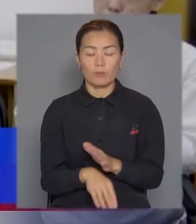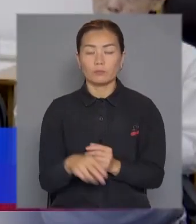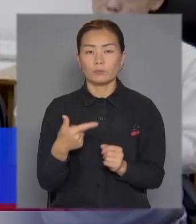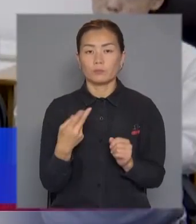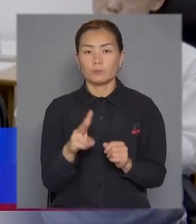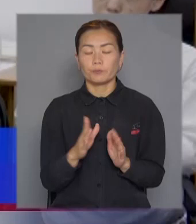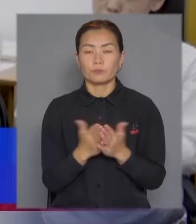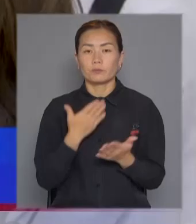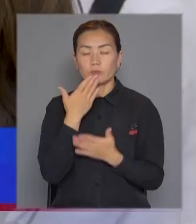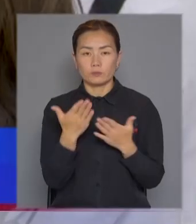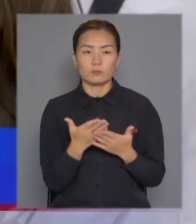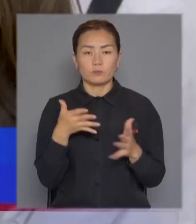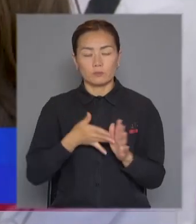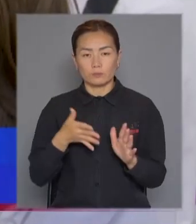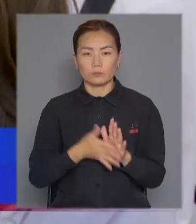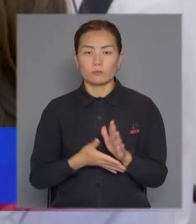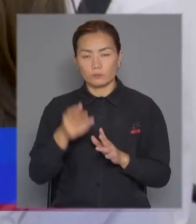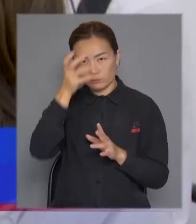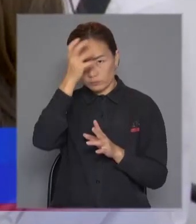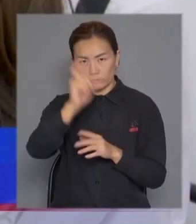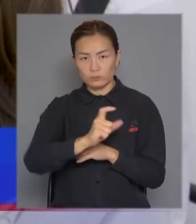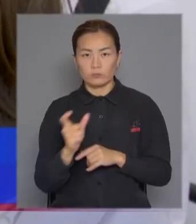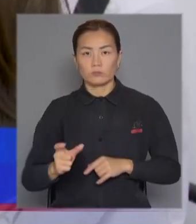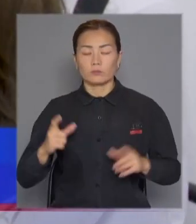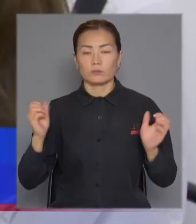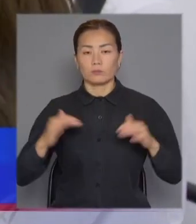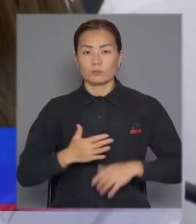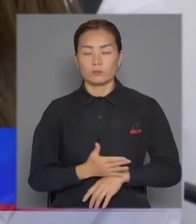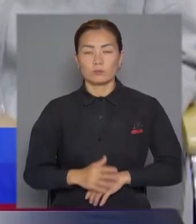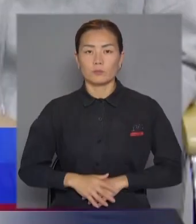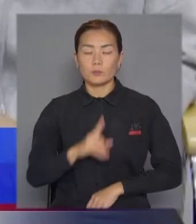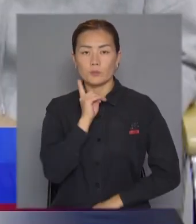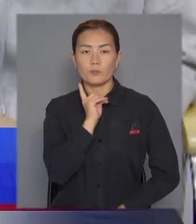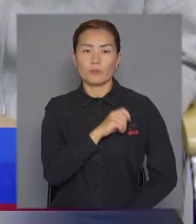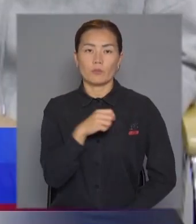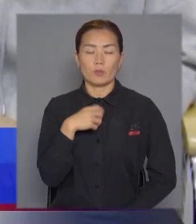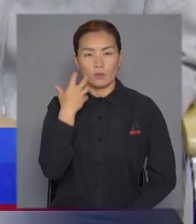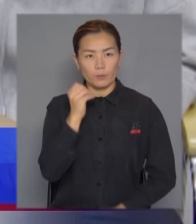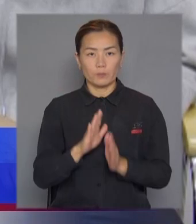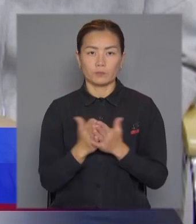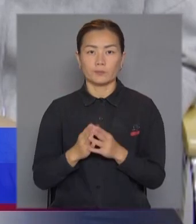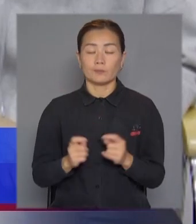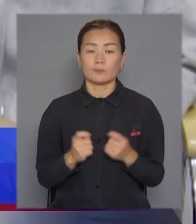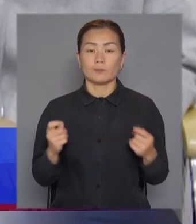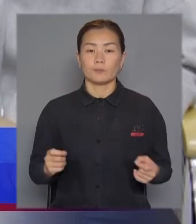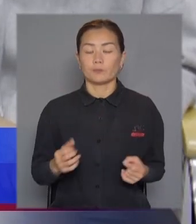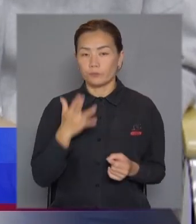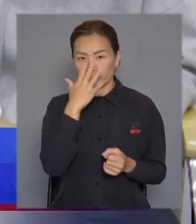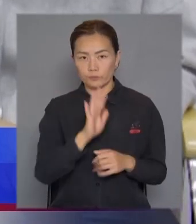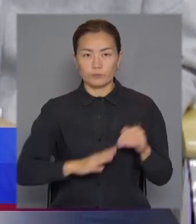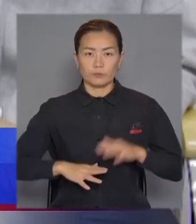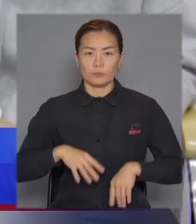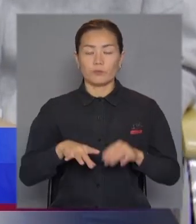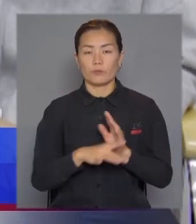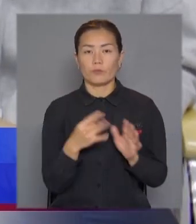екі кітапты оқып, саралап талқылайтын білім құмарлар спикер болды. Жастарға өзінің сүйікті кітаптарын таныстырып, шетелдік классикалардан